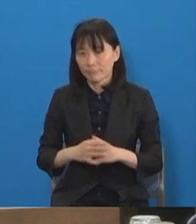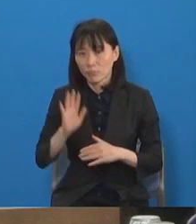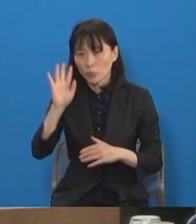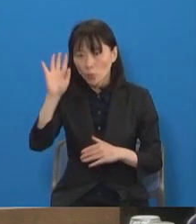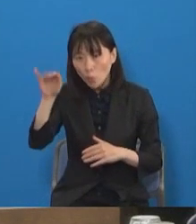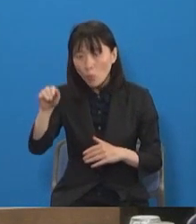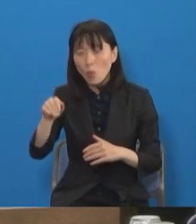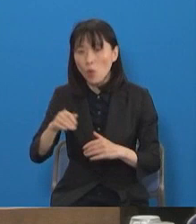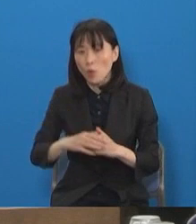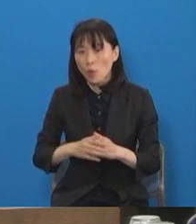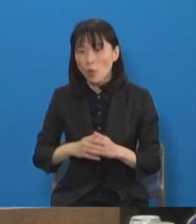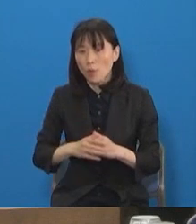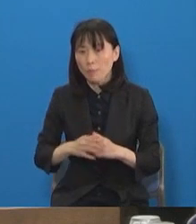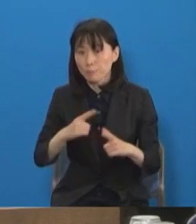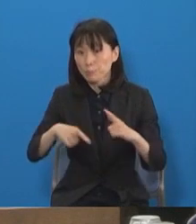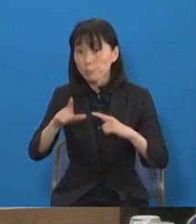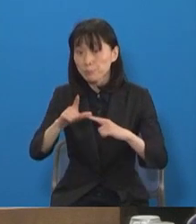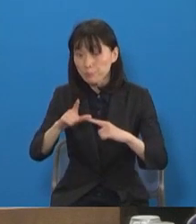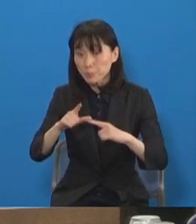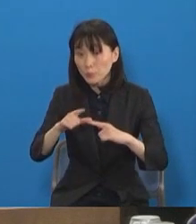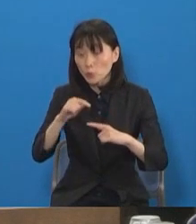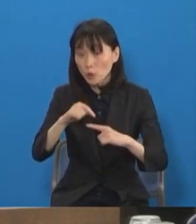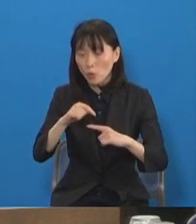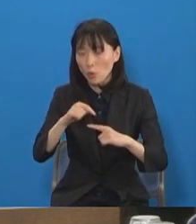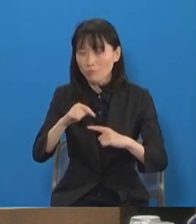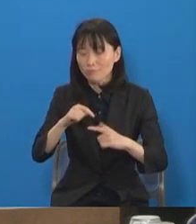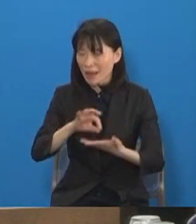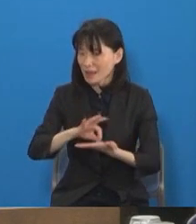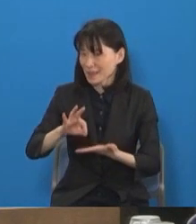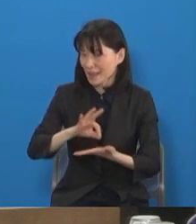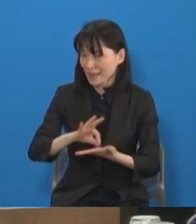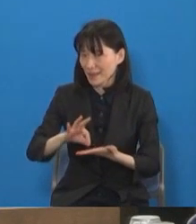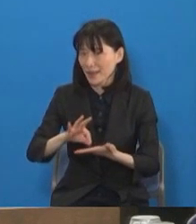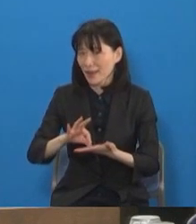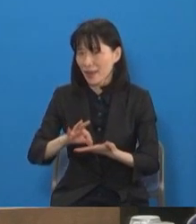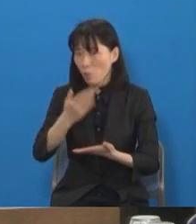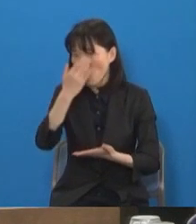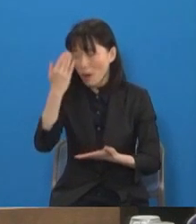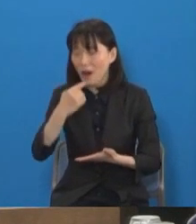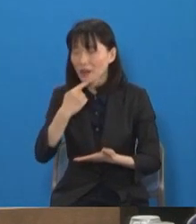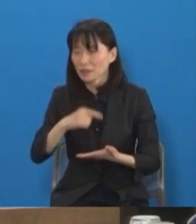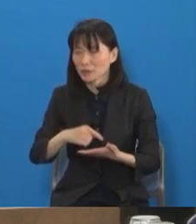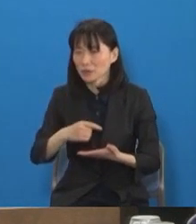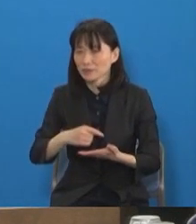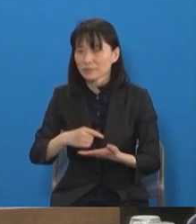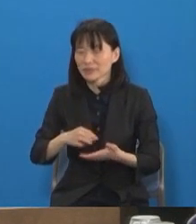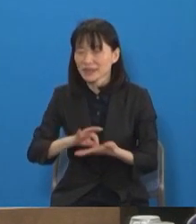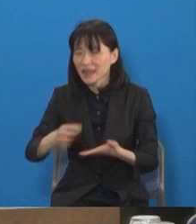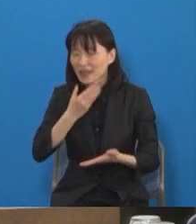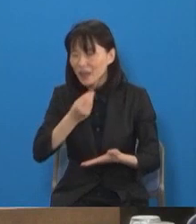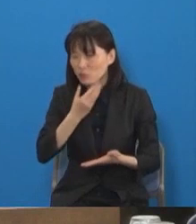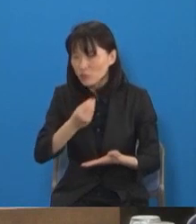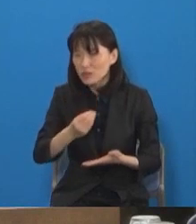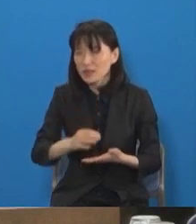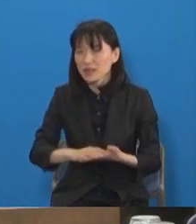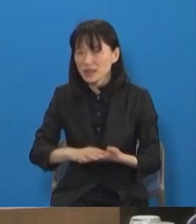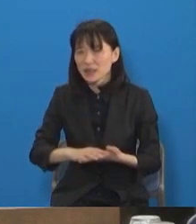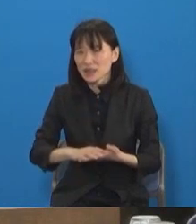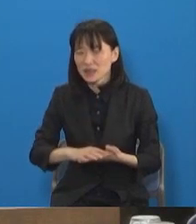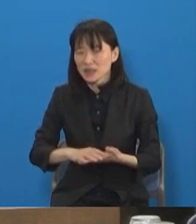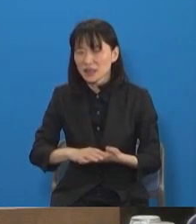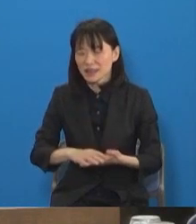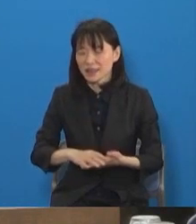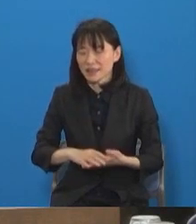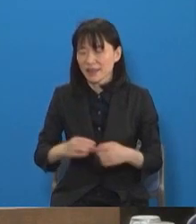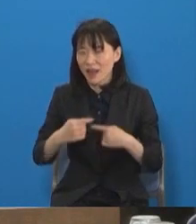後もさらにそれらを大いに活用し、分かりやすさ、使いやすさ、そして導入のし